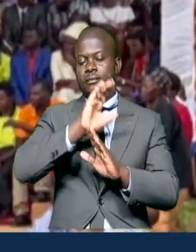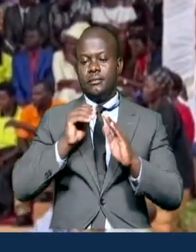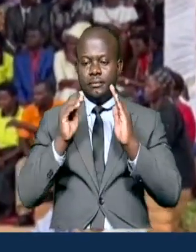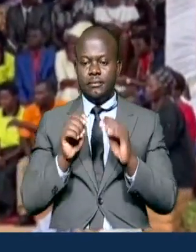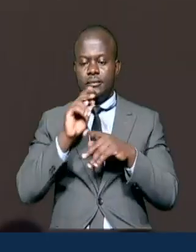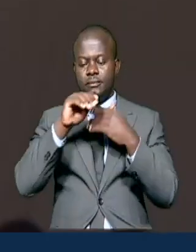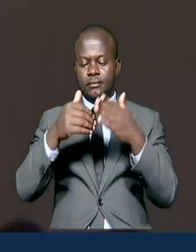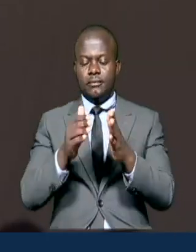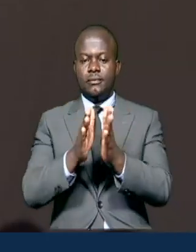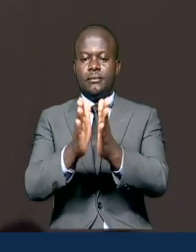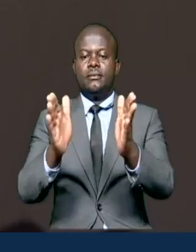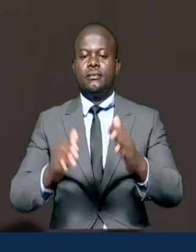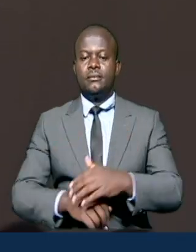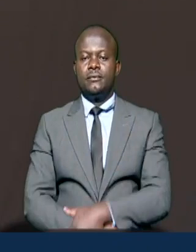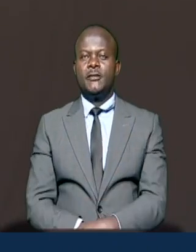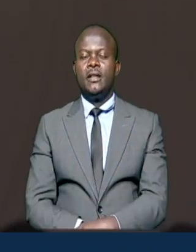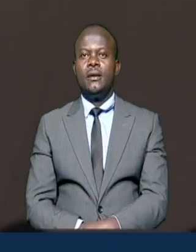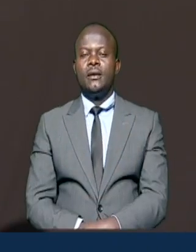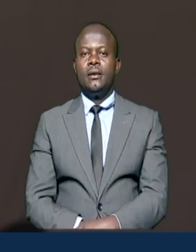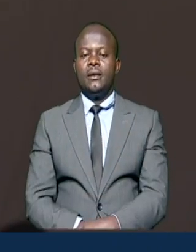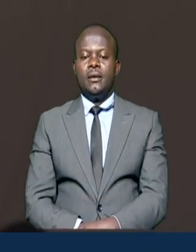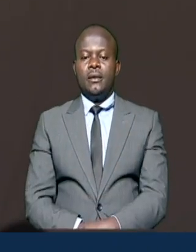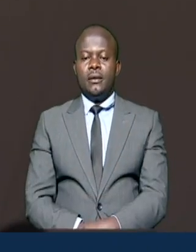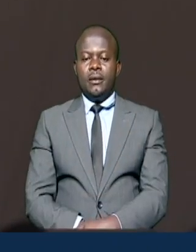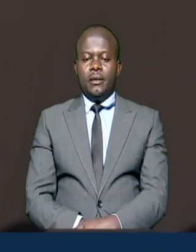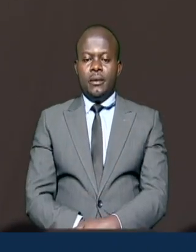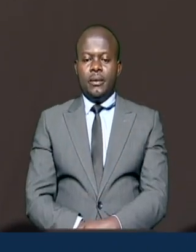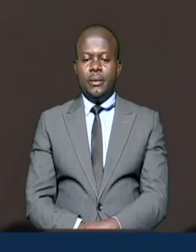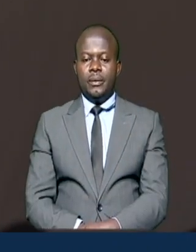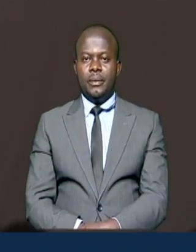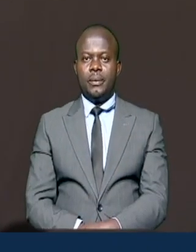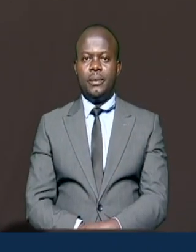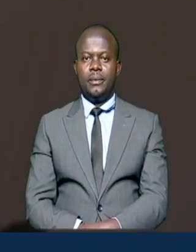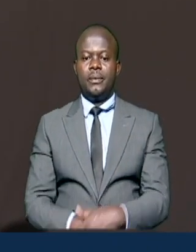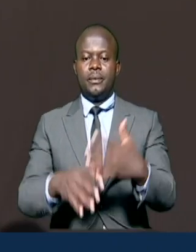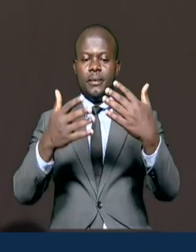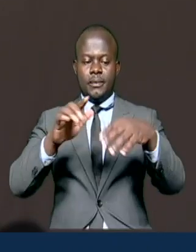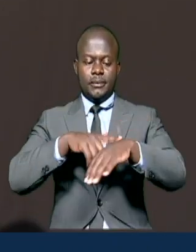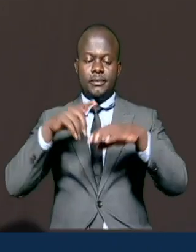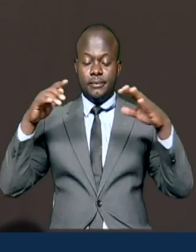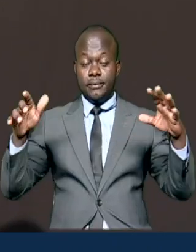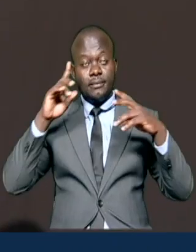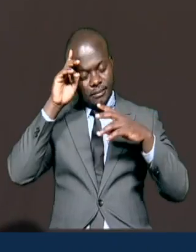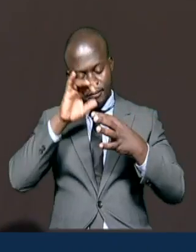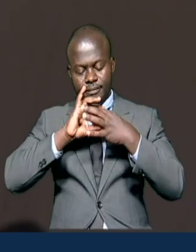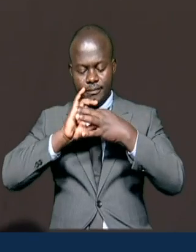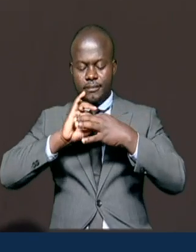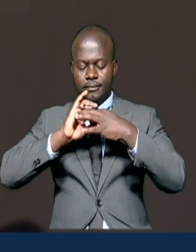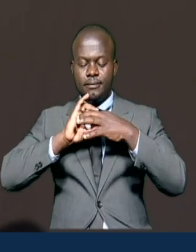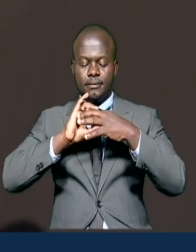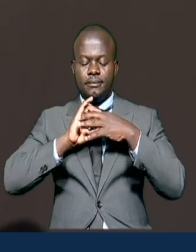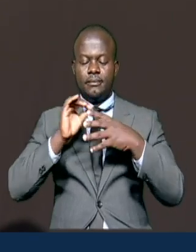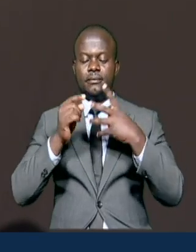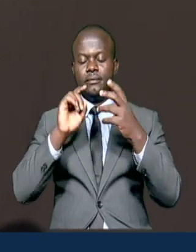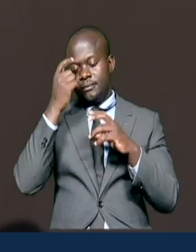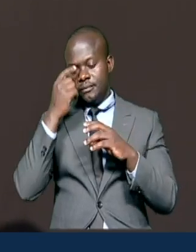muri rusange. Tumaze igihe hari ubufatanye dutekereza kugirana n'amadini n'amatorero anyuranye, aho leta